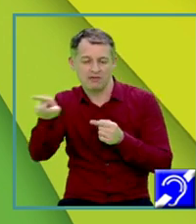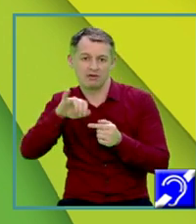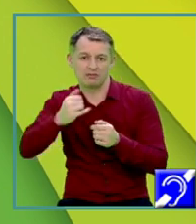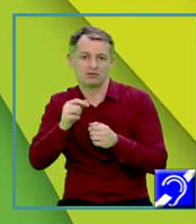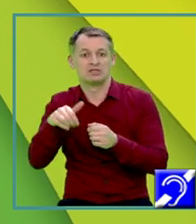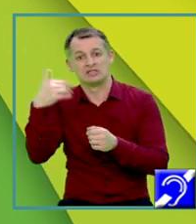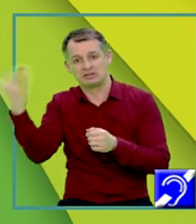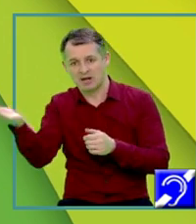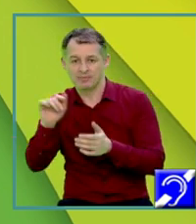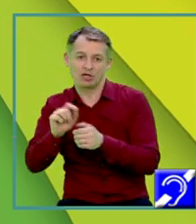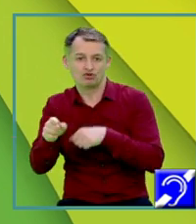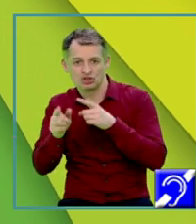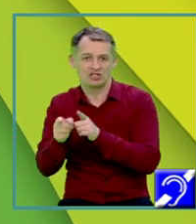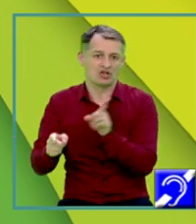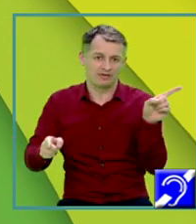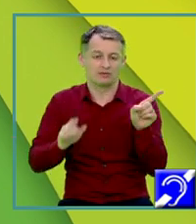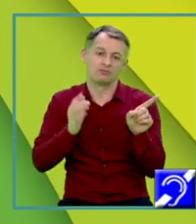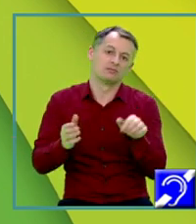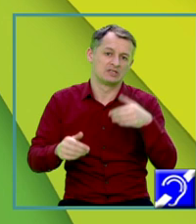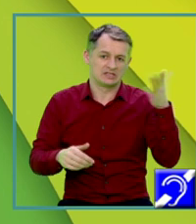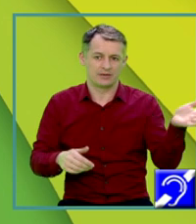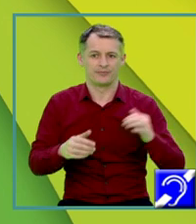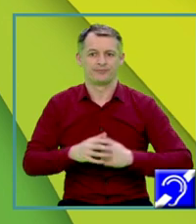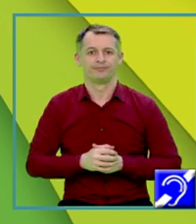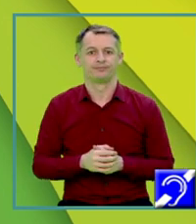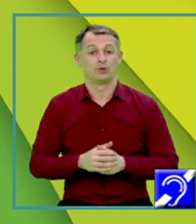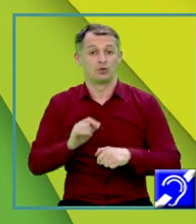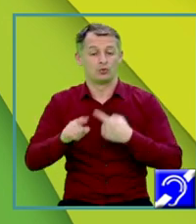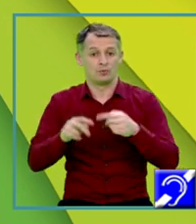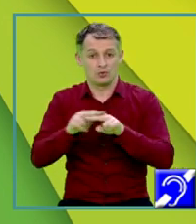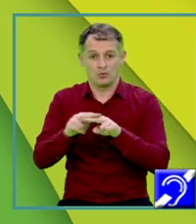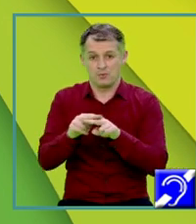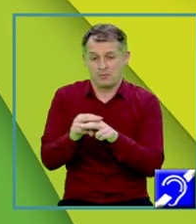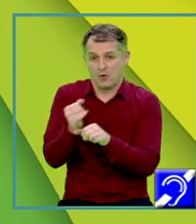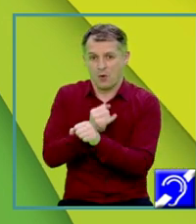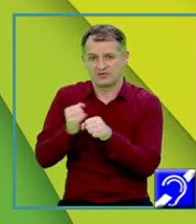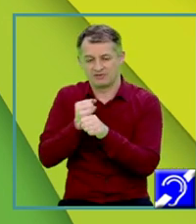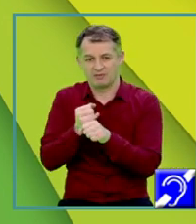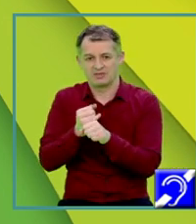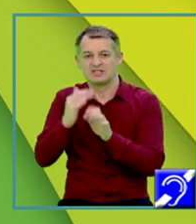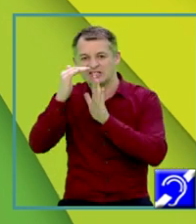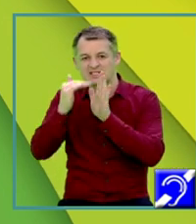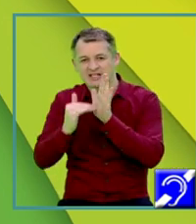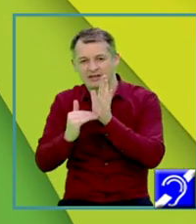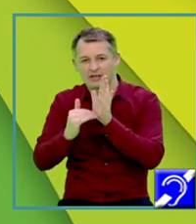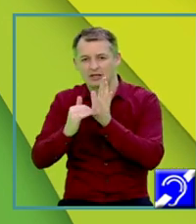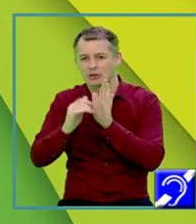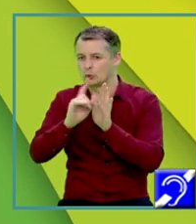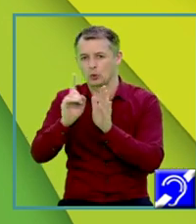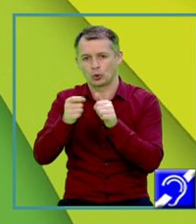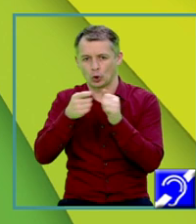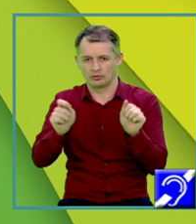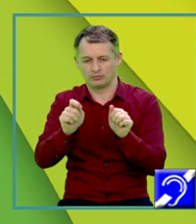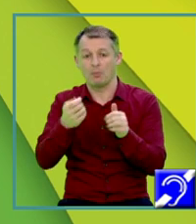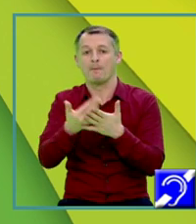dreapta. După cum putem observa, concentrația acidului scade, dar nu în totalitate, pentru